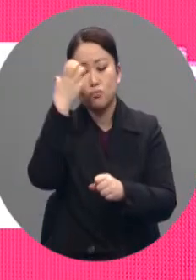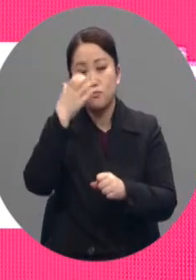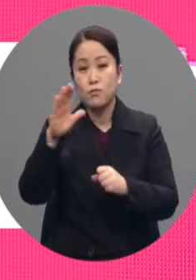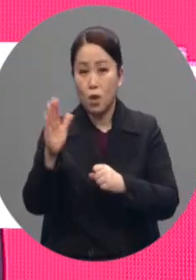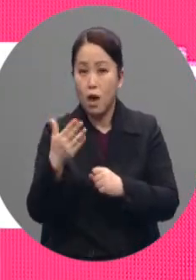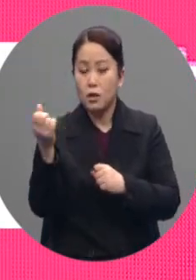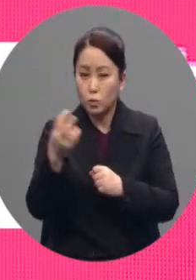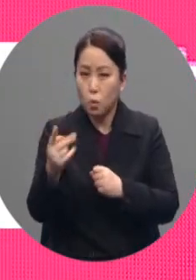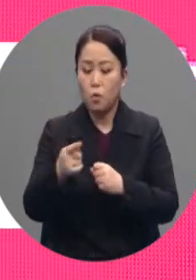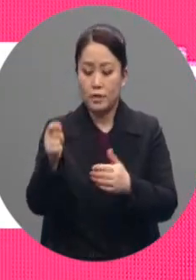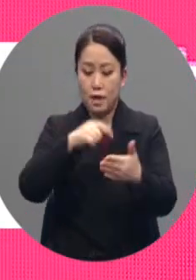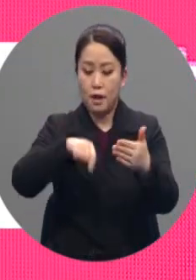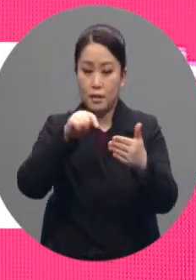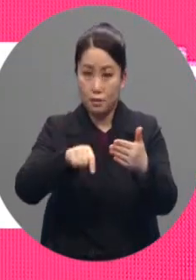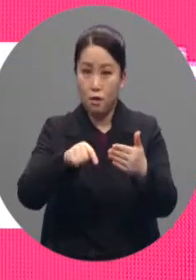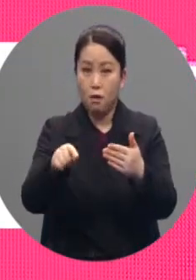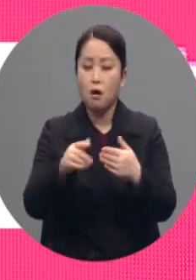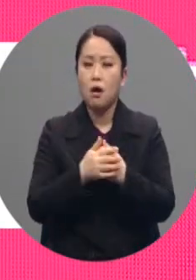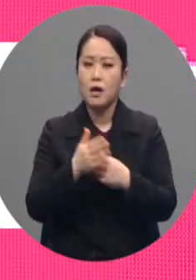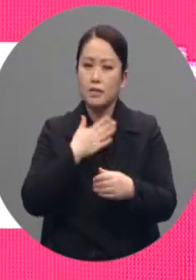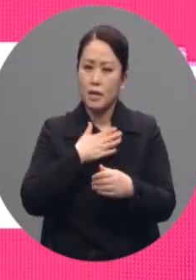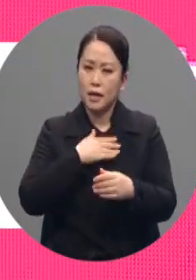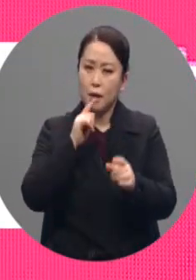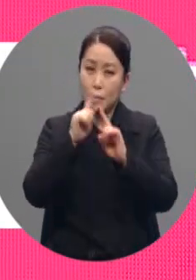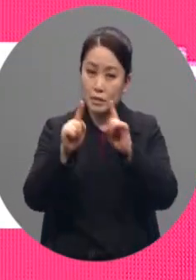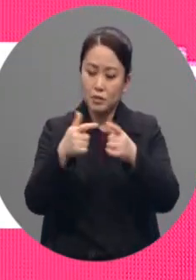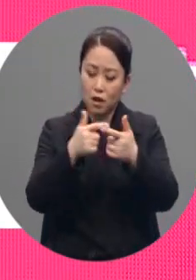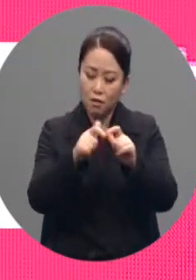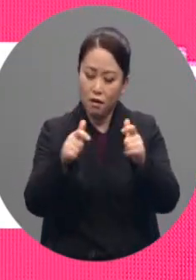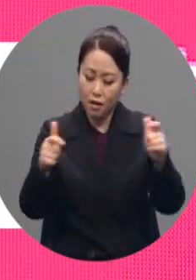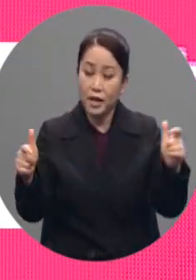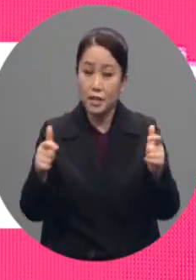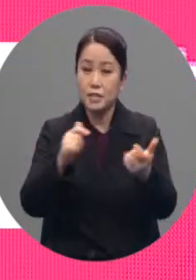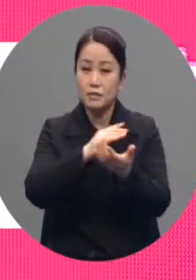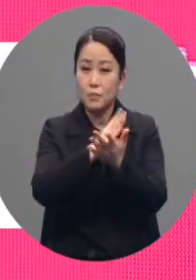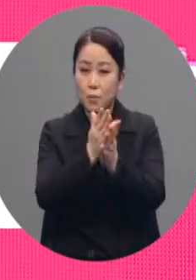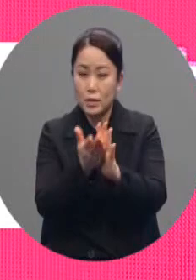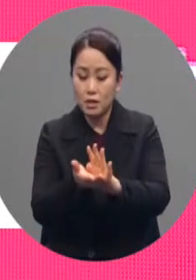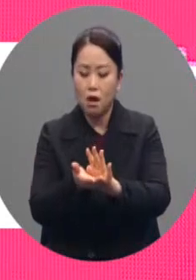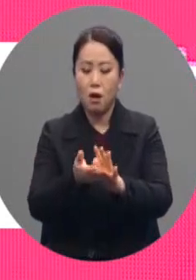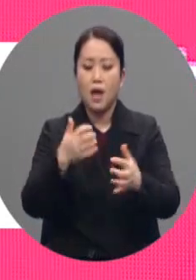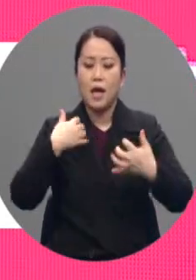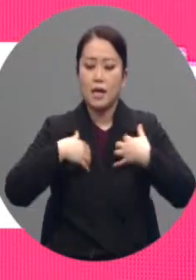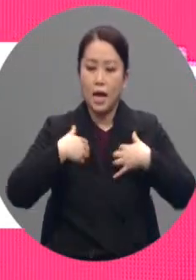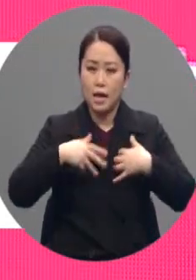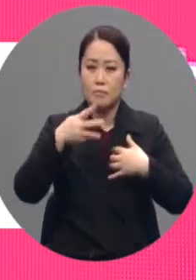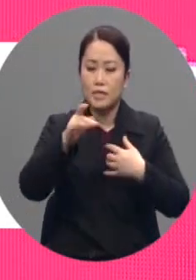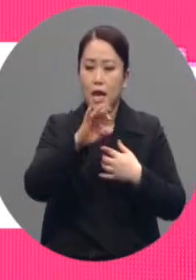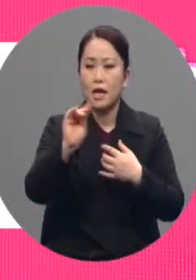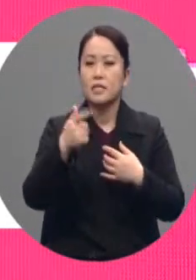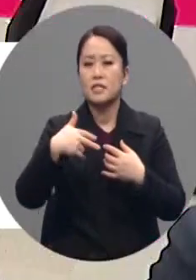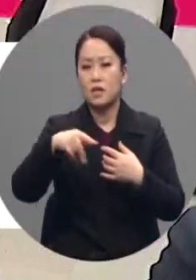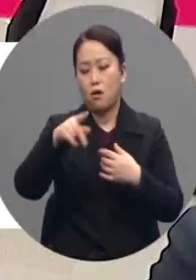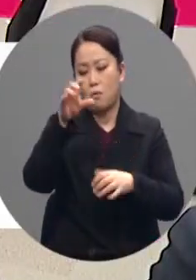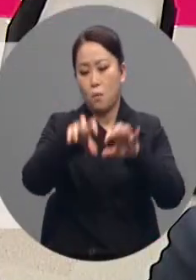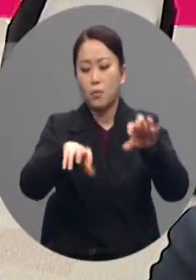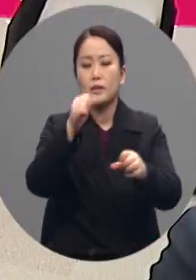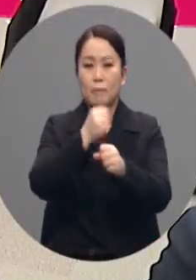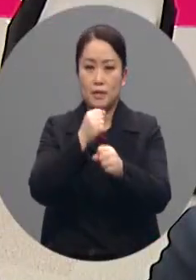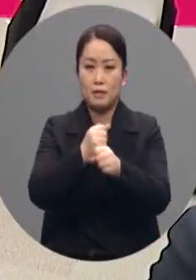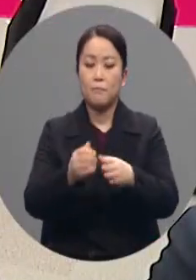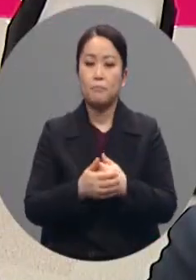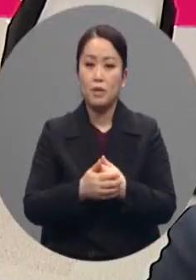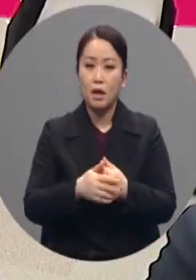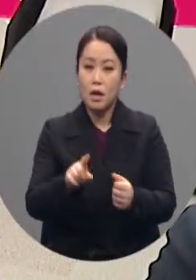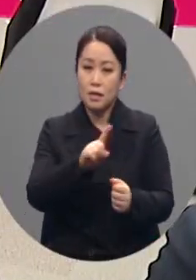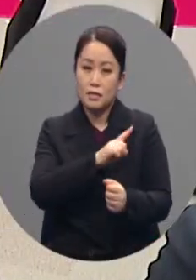그 안에서 우리가 제가 말씀드린 그런 여러 가지 요소들을 게임 체인저들을 곳곳에서 만들어서 최대